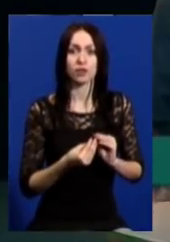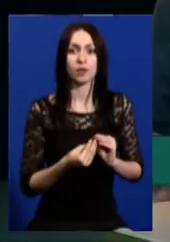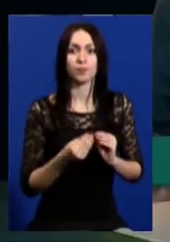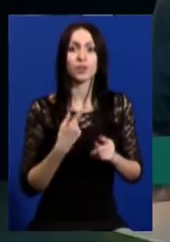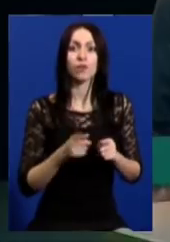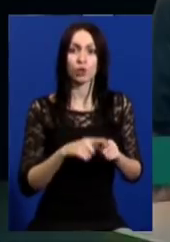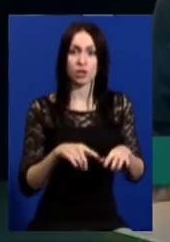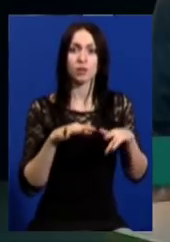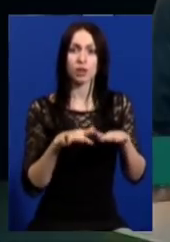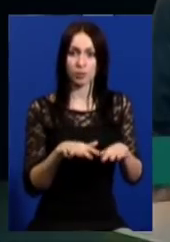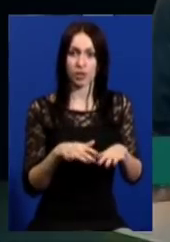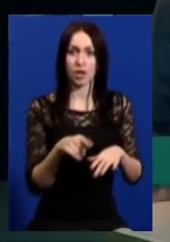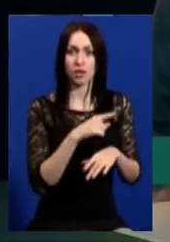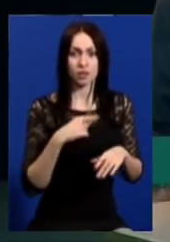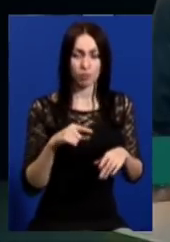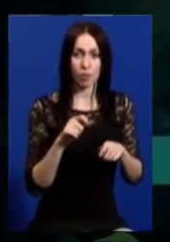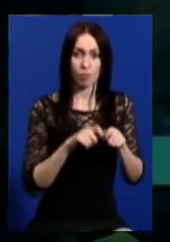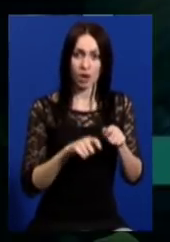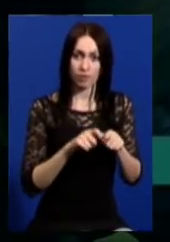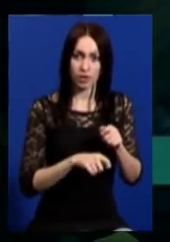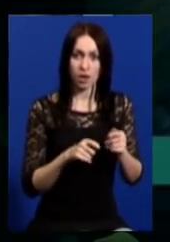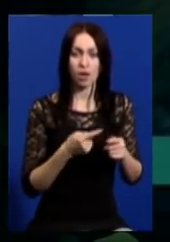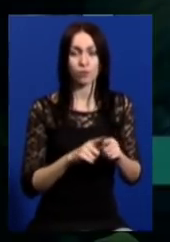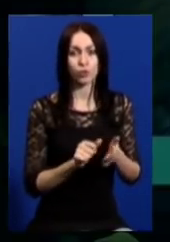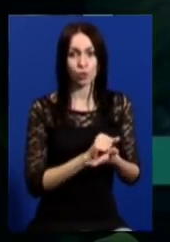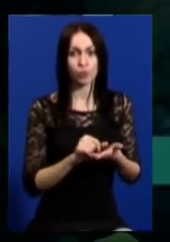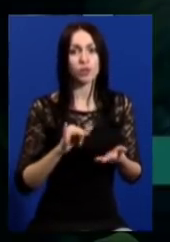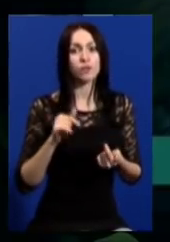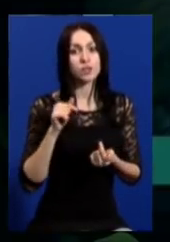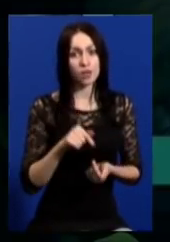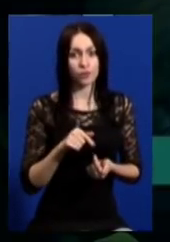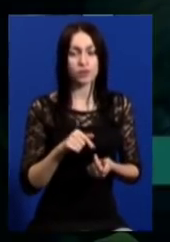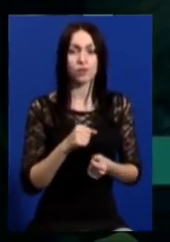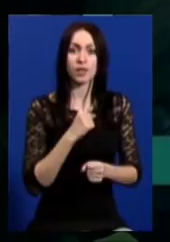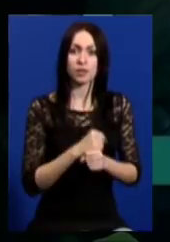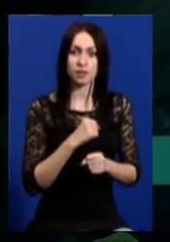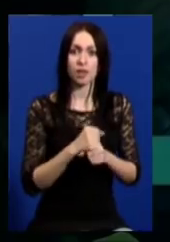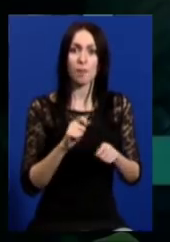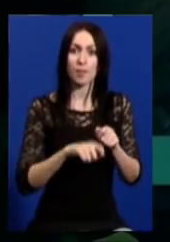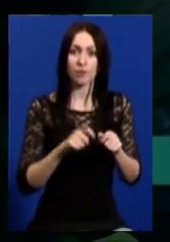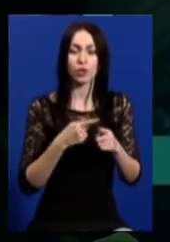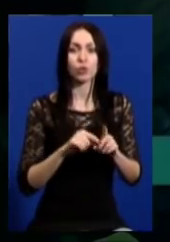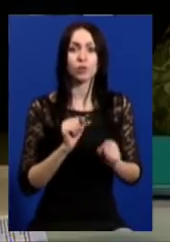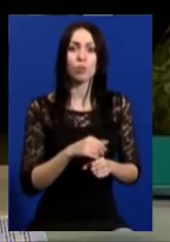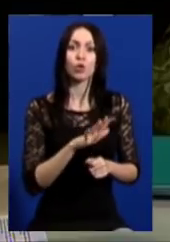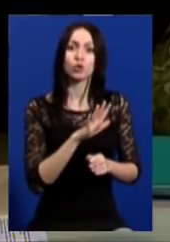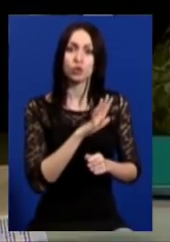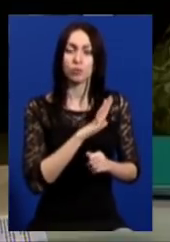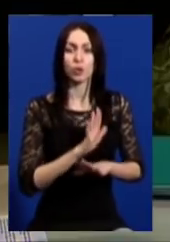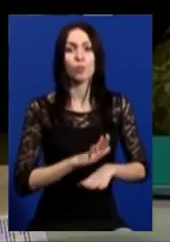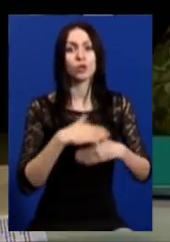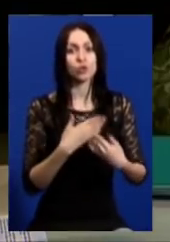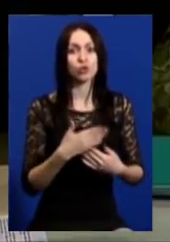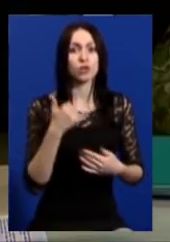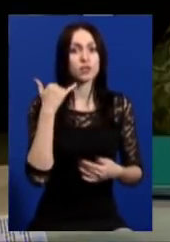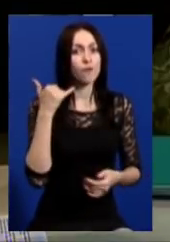цих заходів ми перевіряємо наявність цих документів, відповідно, здійснюємо перевірку, це може бути запропонований